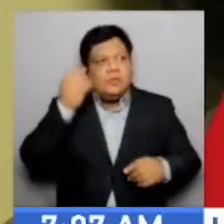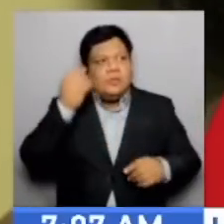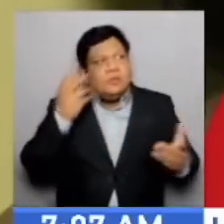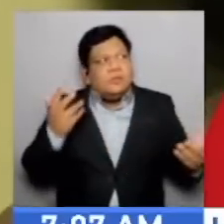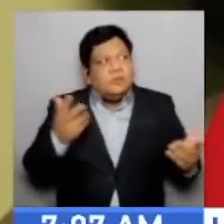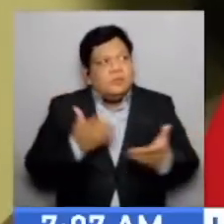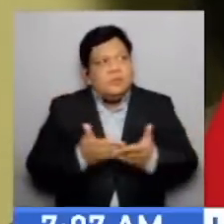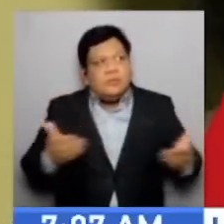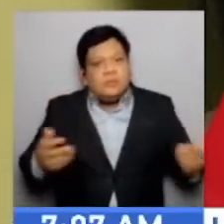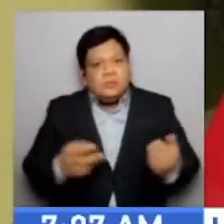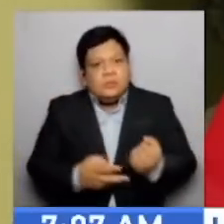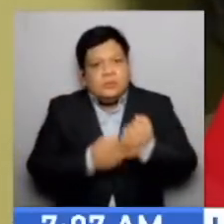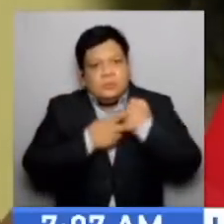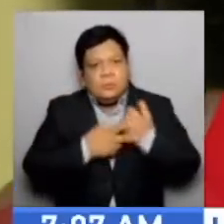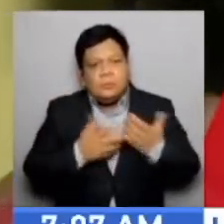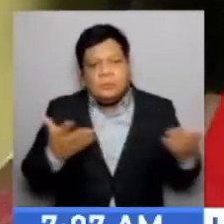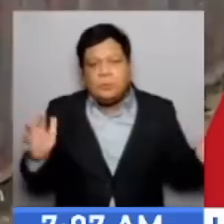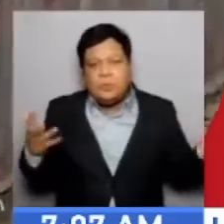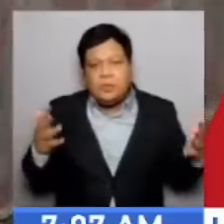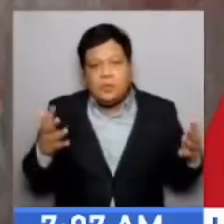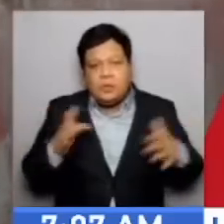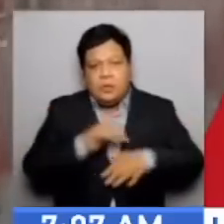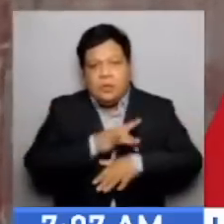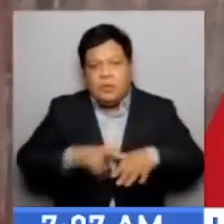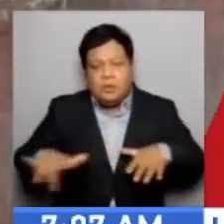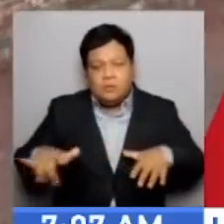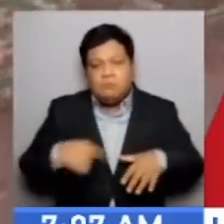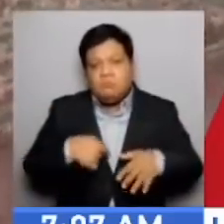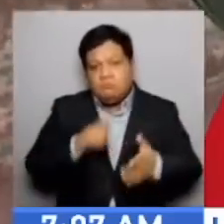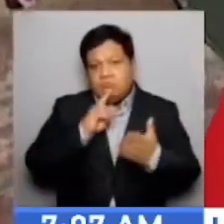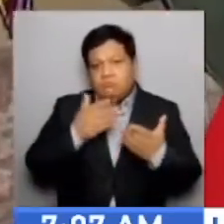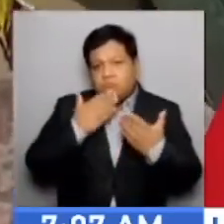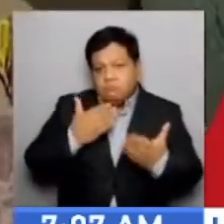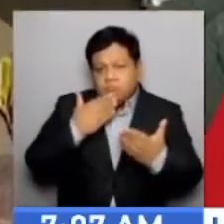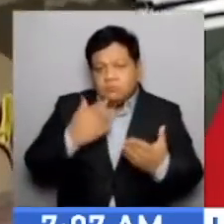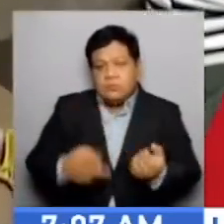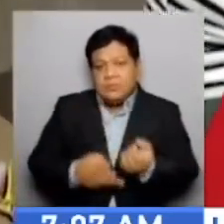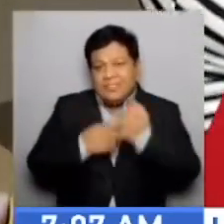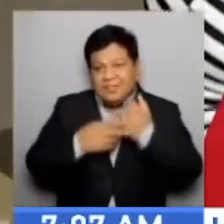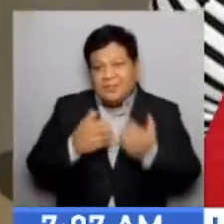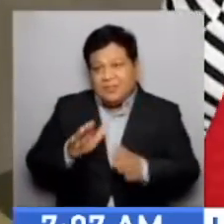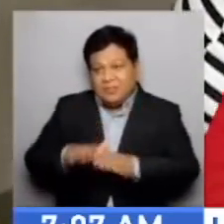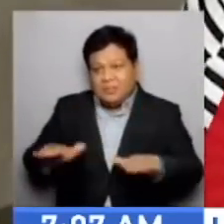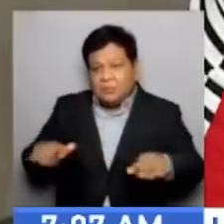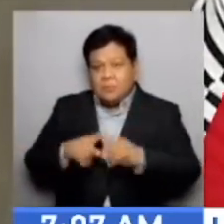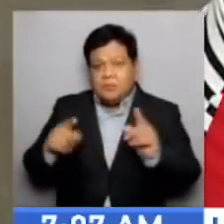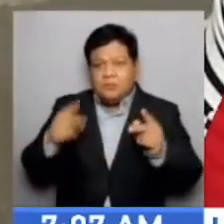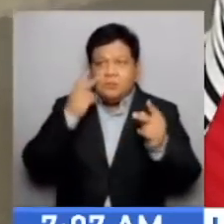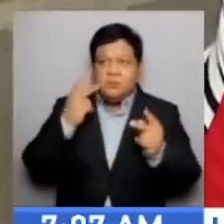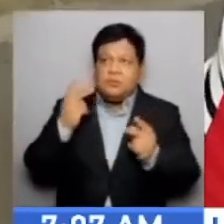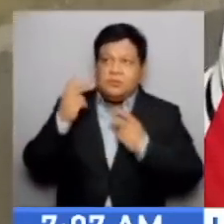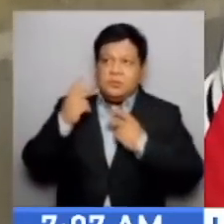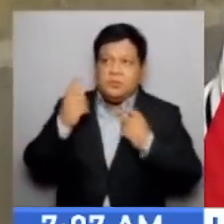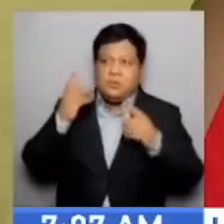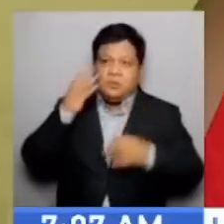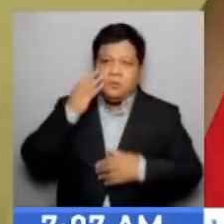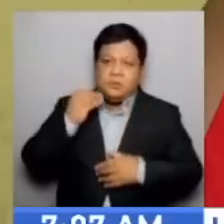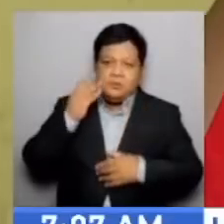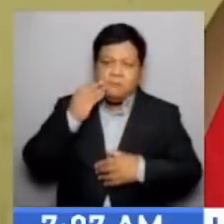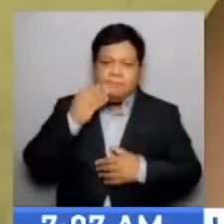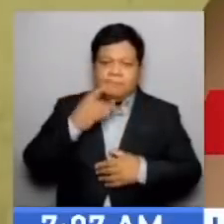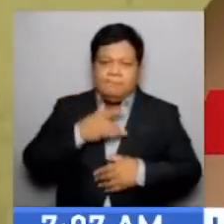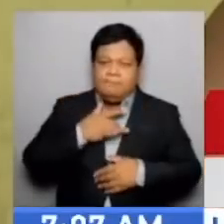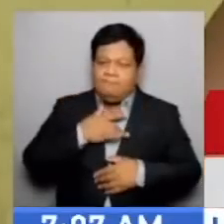Pasalamat ni Lisa Rojo, ligtas ang kanyang 2 anak, pero naaluha siya na maalala ang mga sinapit nila kagabi. Mas umikot po kasi